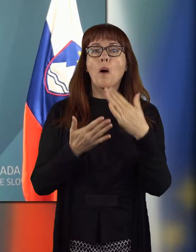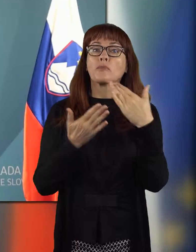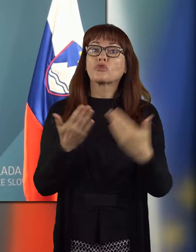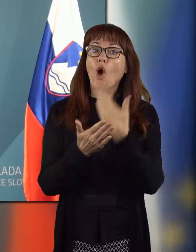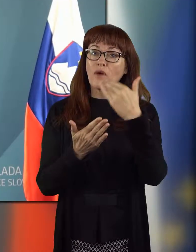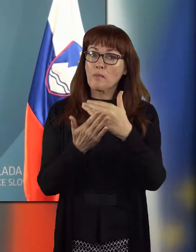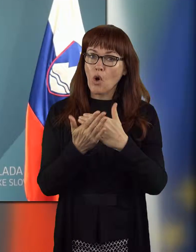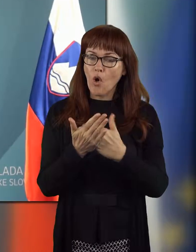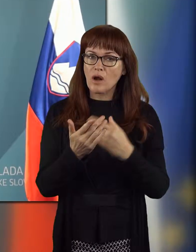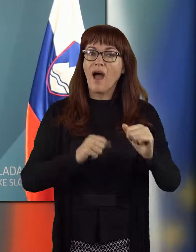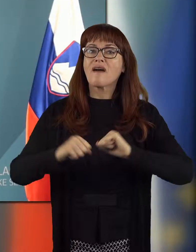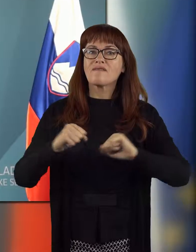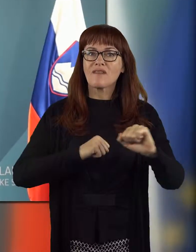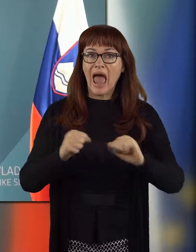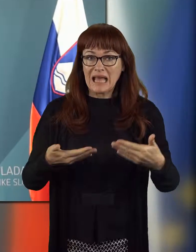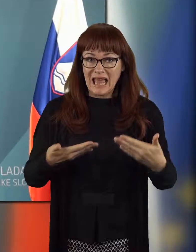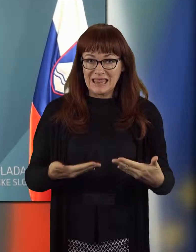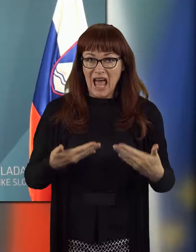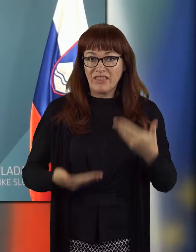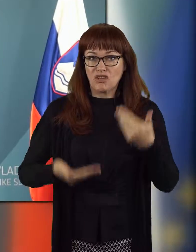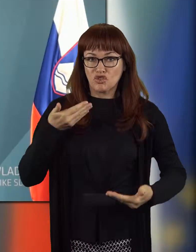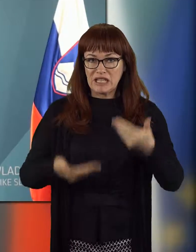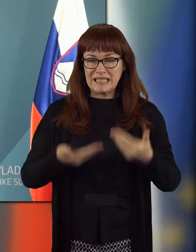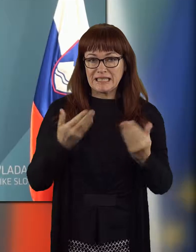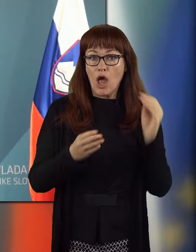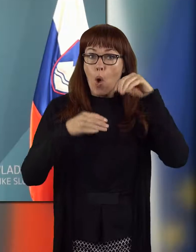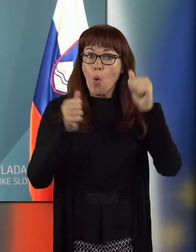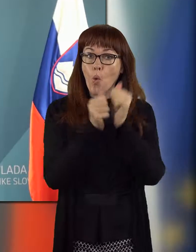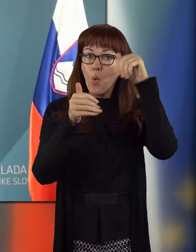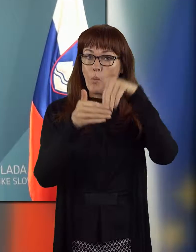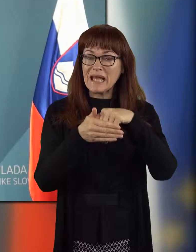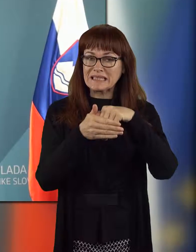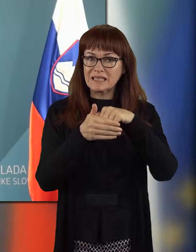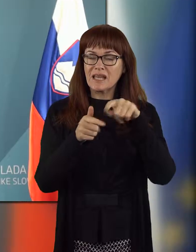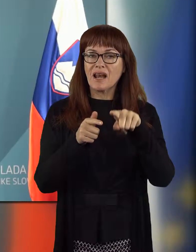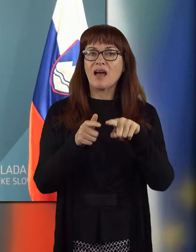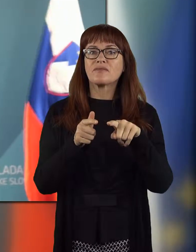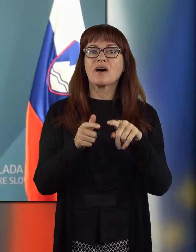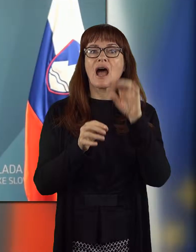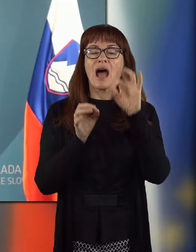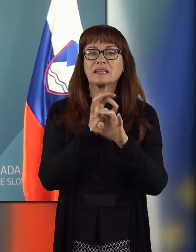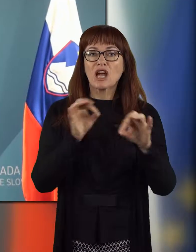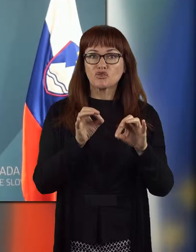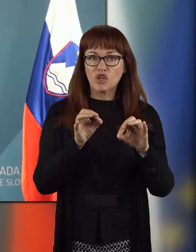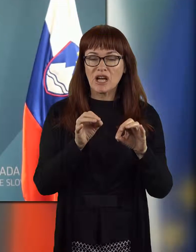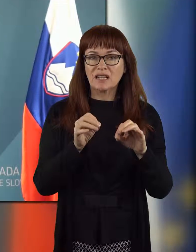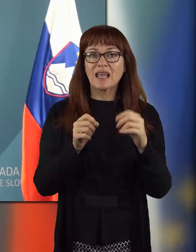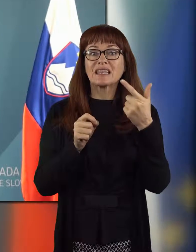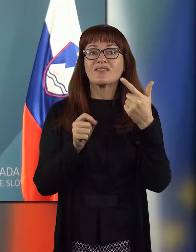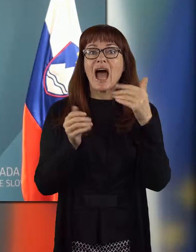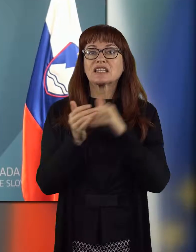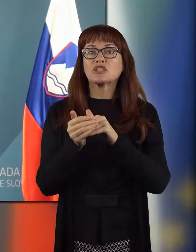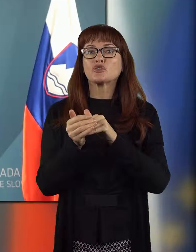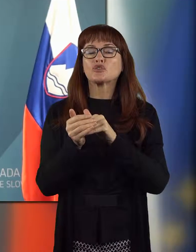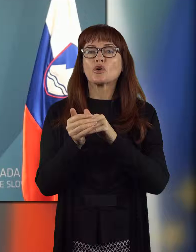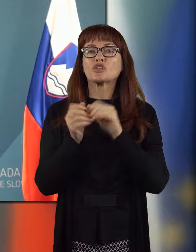novem programu, ki ga je vlada na današnji seji umestila v načrt razvojnih programov za leto